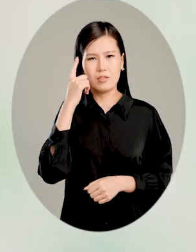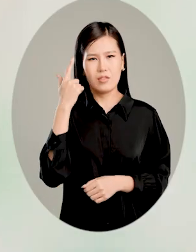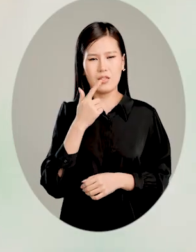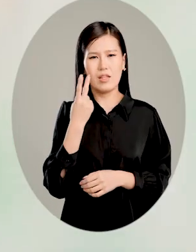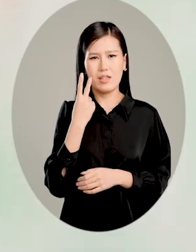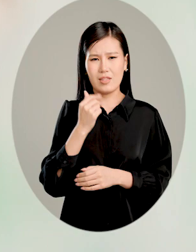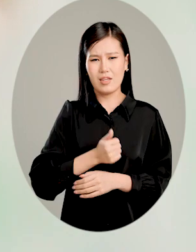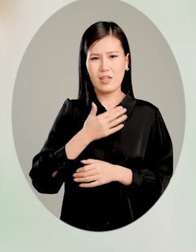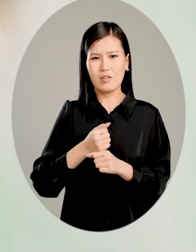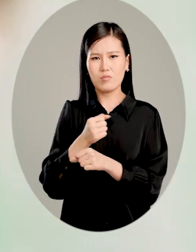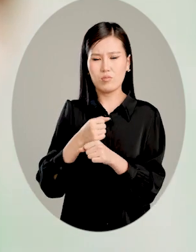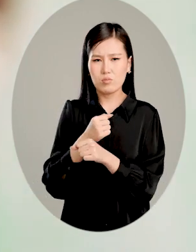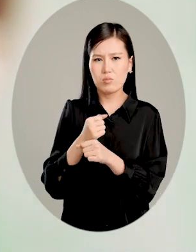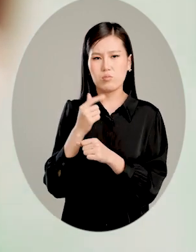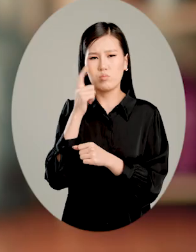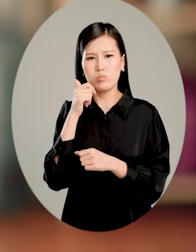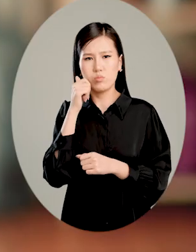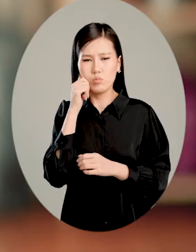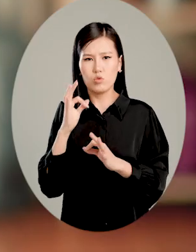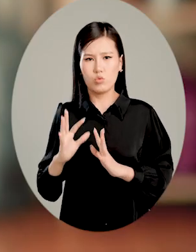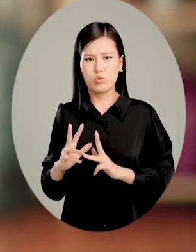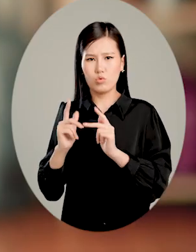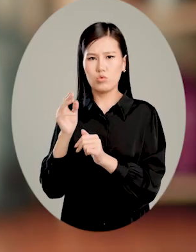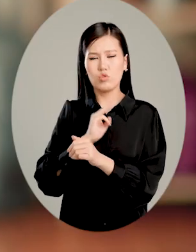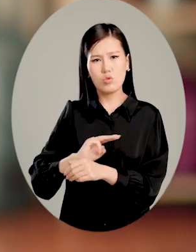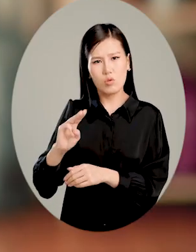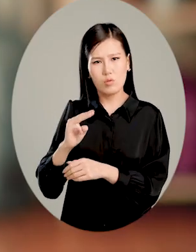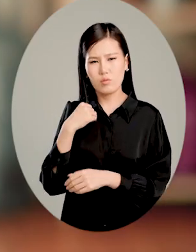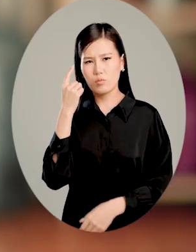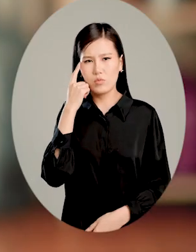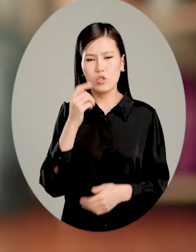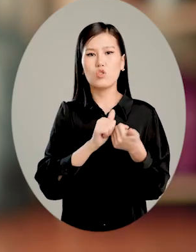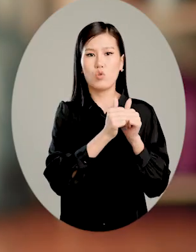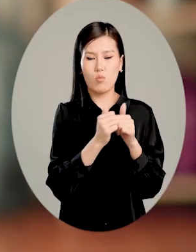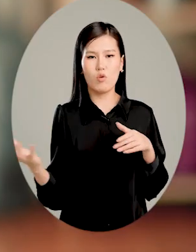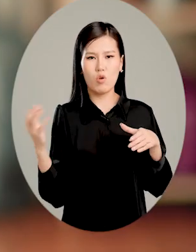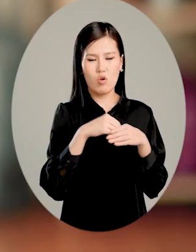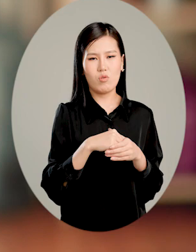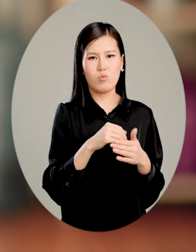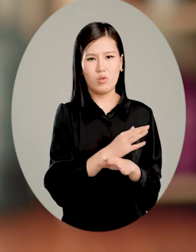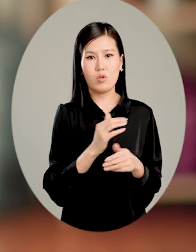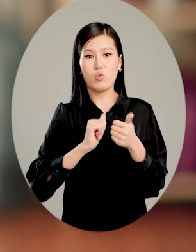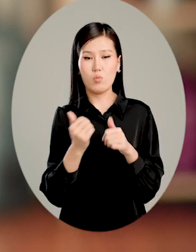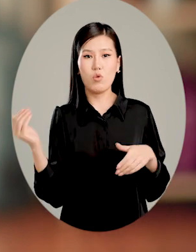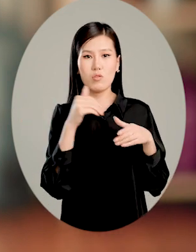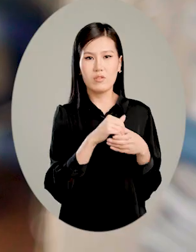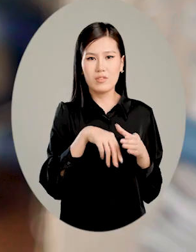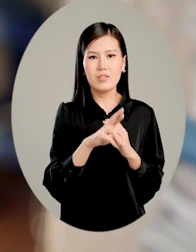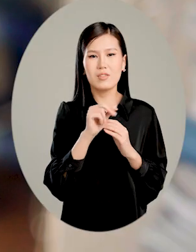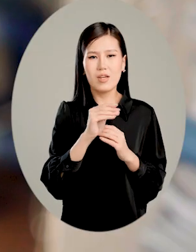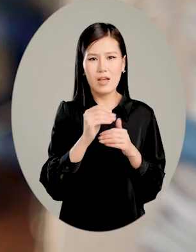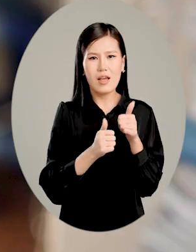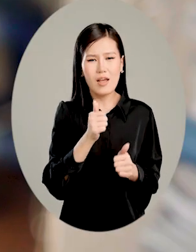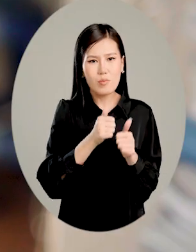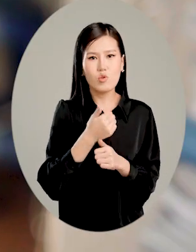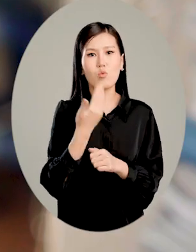итгэвчтэй хөдөлгөөнөөр охноо нөгөө хөдөлгөөний эвсэл бүх зүйлүүдийг сайжруулах юм зүйлүүд хийж ахсан юм байна гэж бодоод спорт орчилж эхэлсэн. Тэгээ спортын